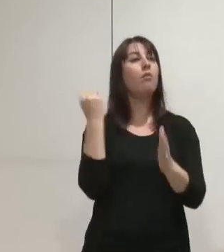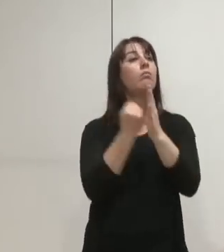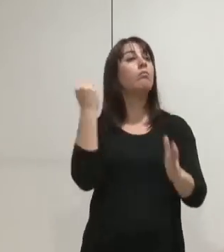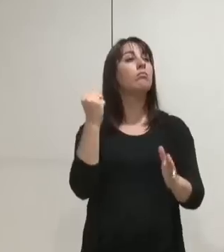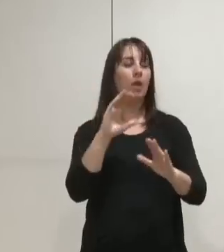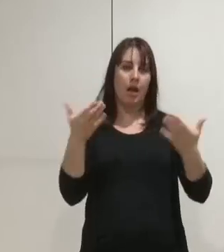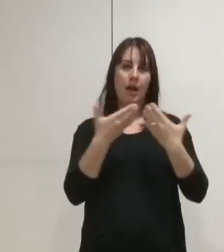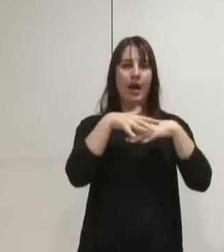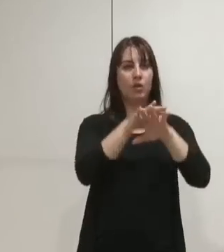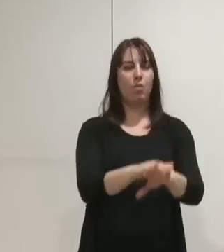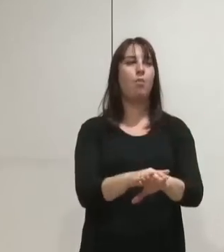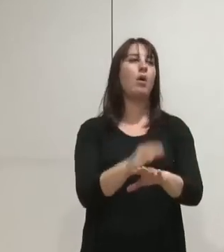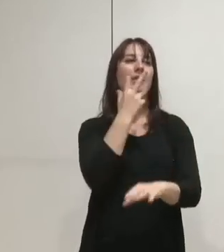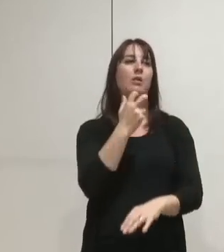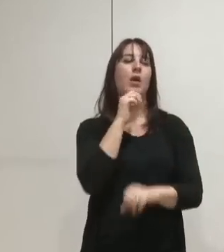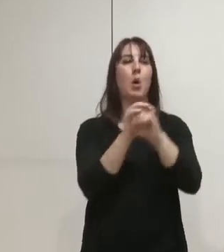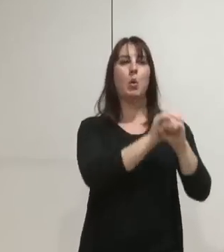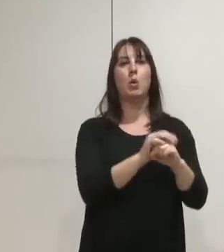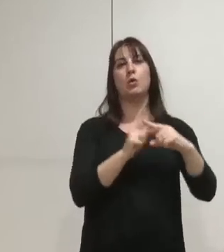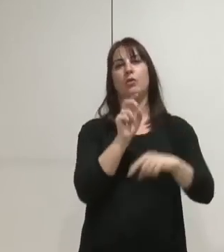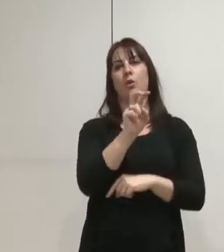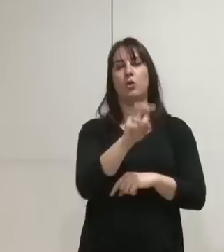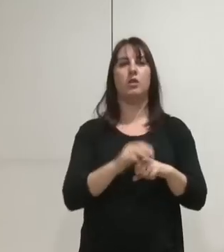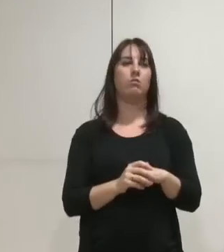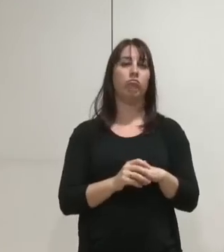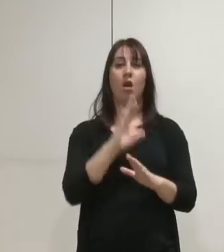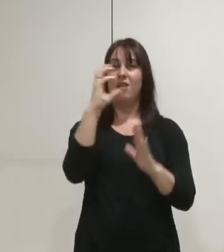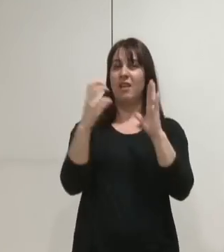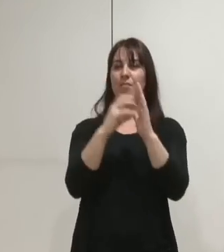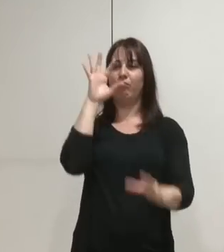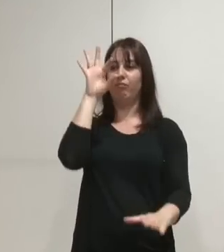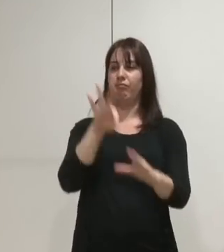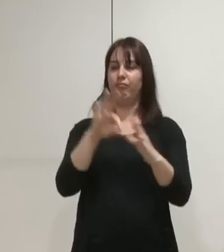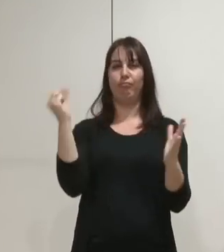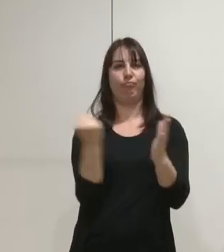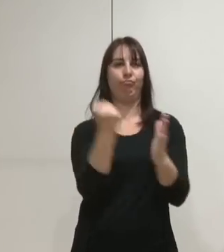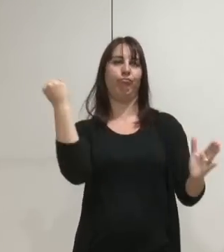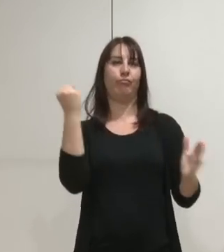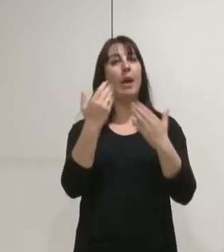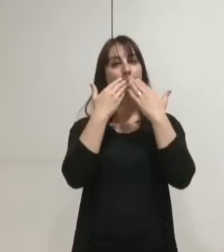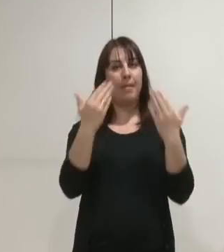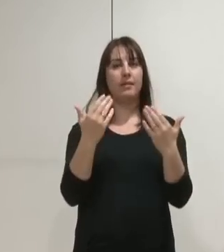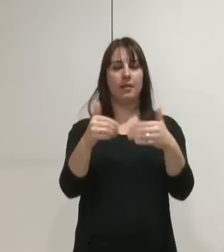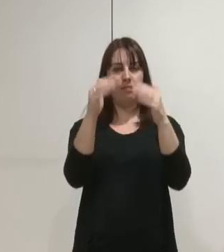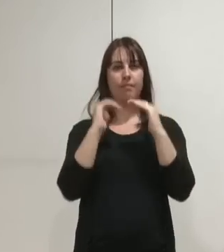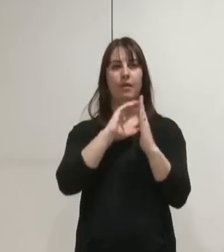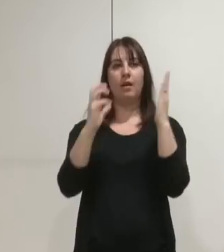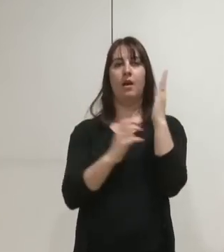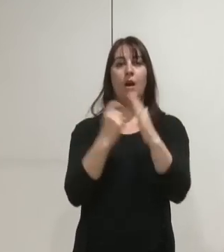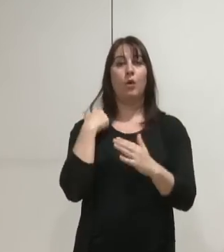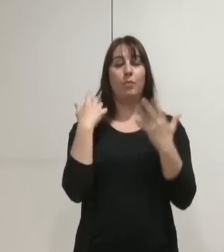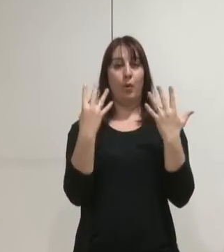le rassemblement citoyen de la gauche et écologistes cette délibération est donc adoptée je vous merci nous passons à la délibération numéro